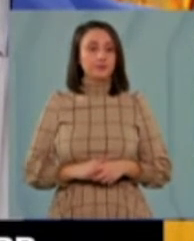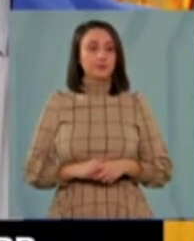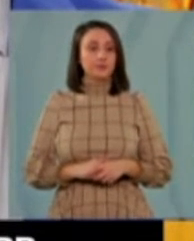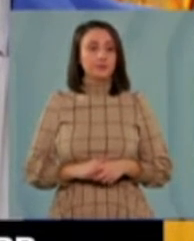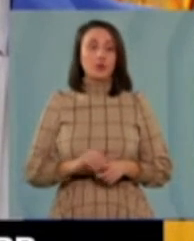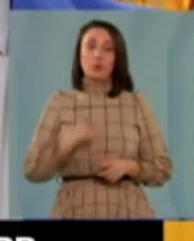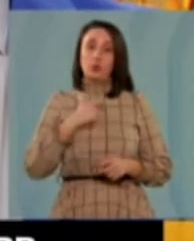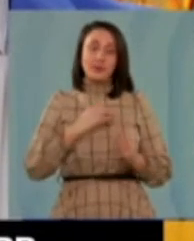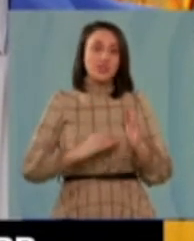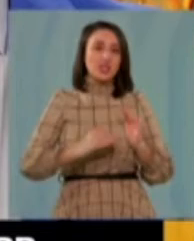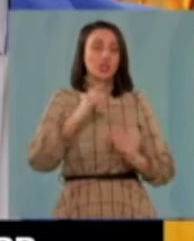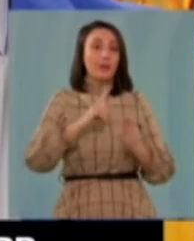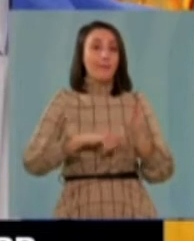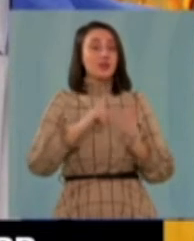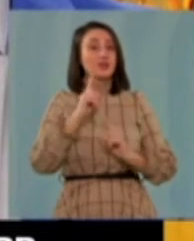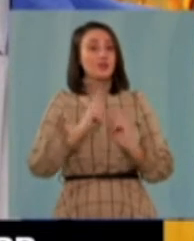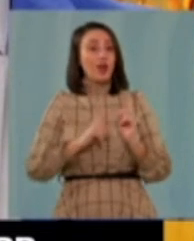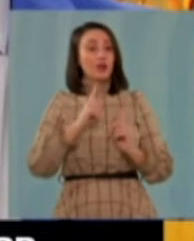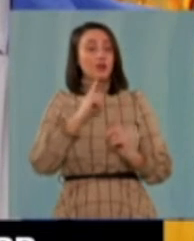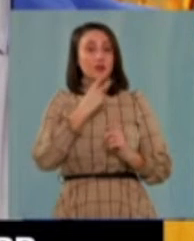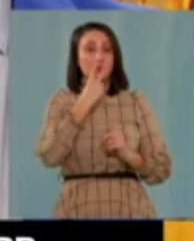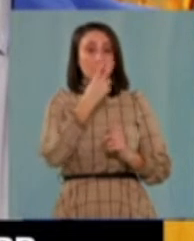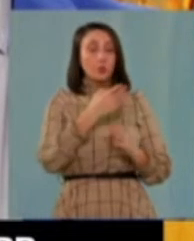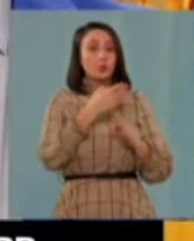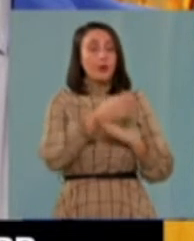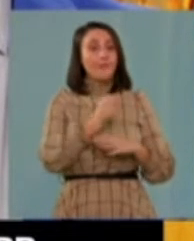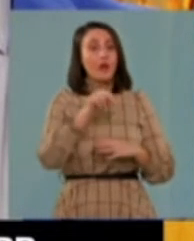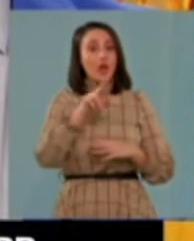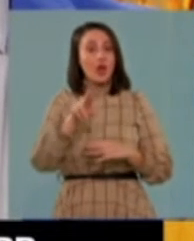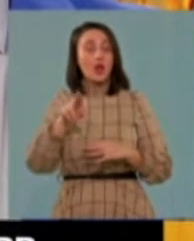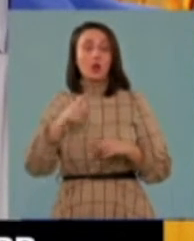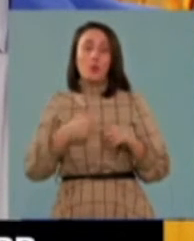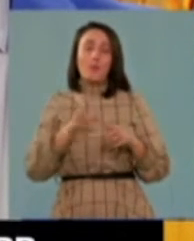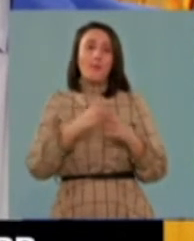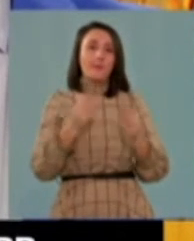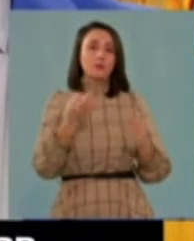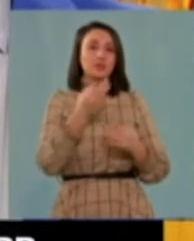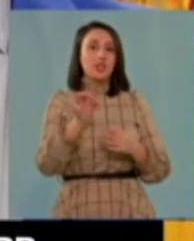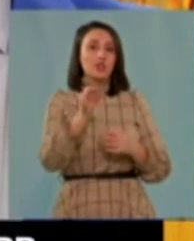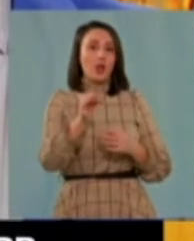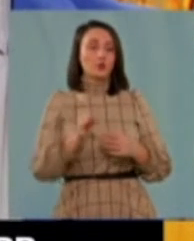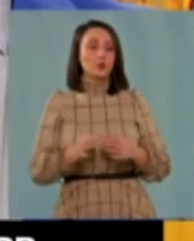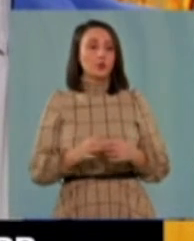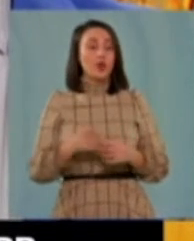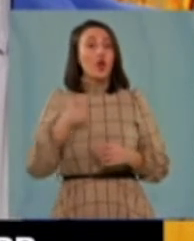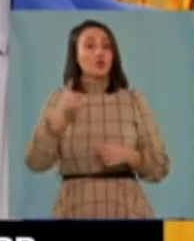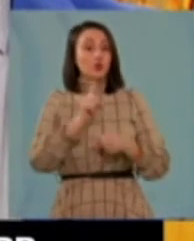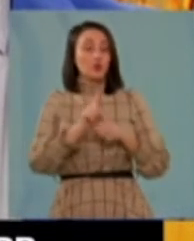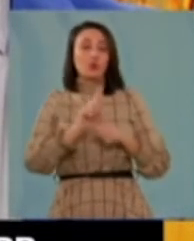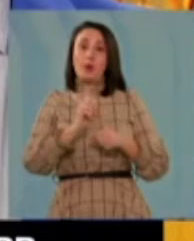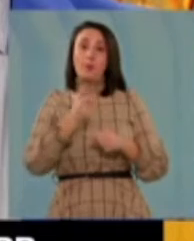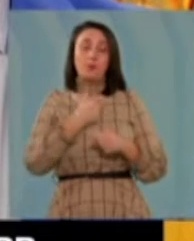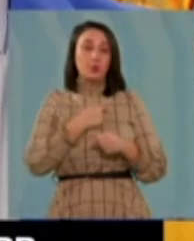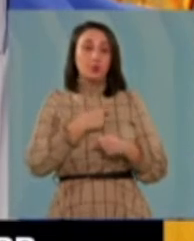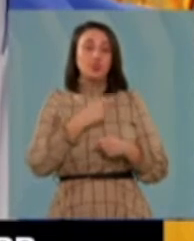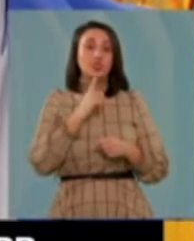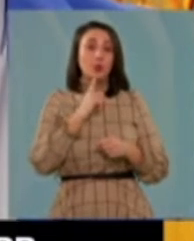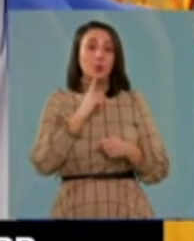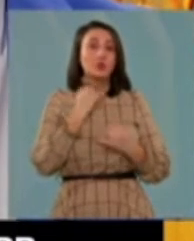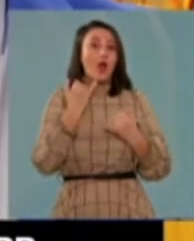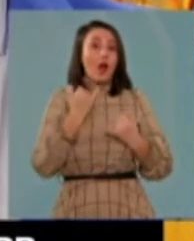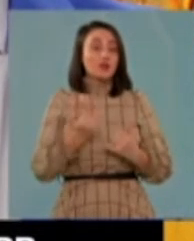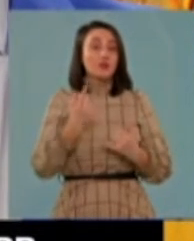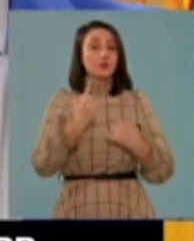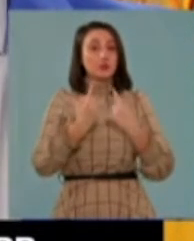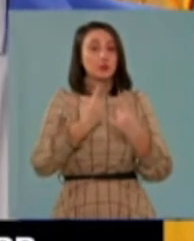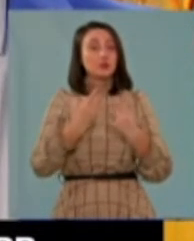Am fi putut să creștem pensiile dacă este să ne referim la PNRR strict, cu mai mult de 10%. Dar acest lucru nu s-a putut, cel puțin asta